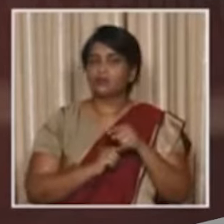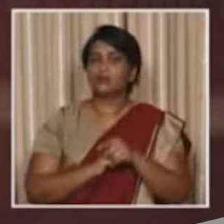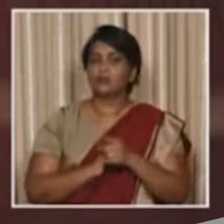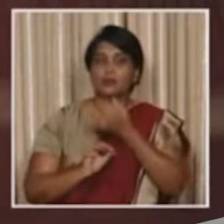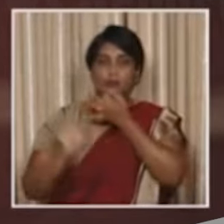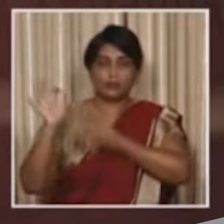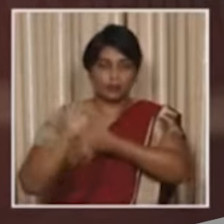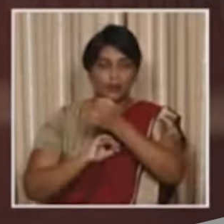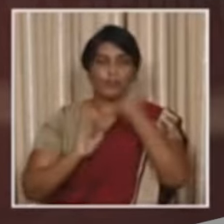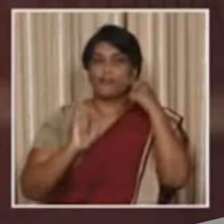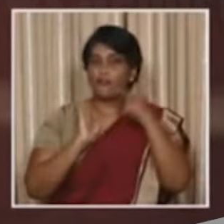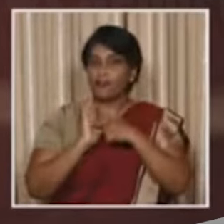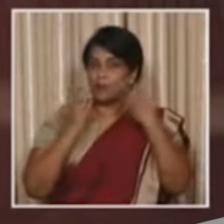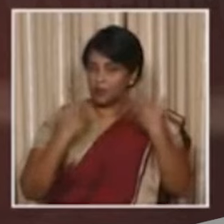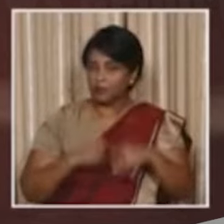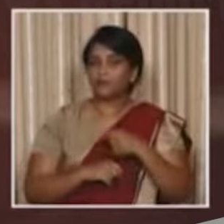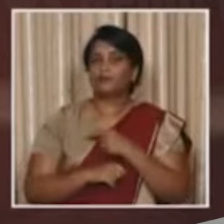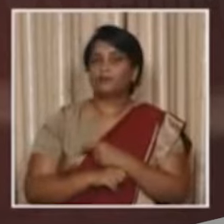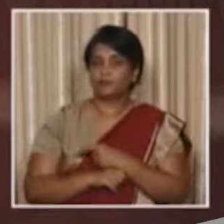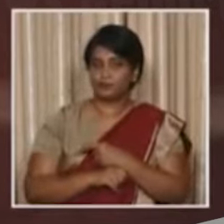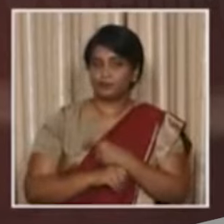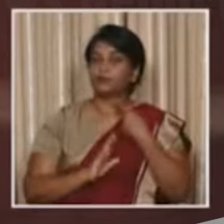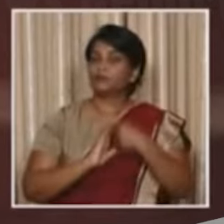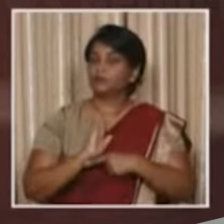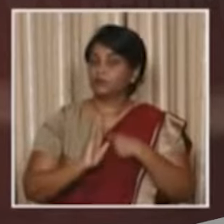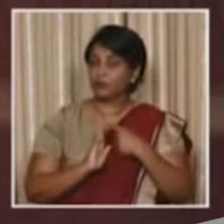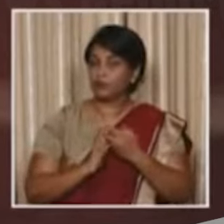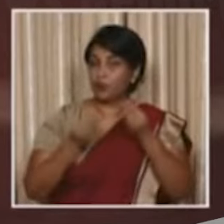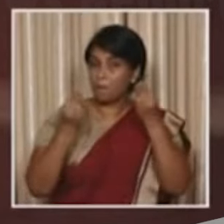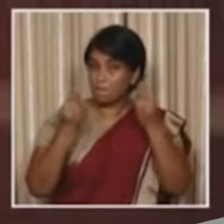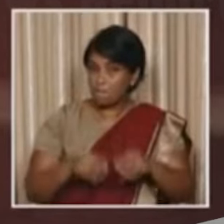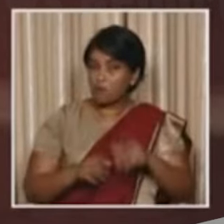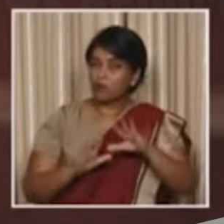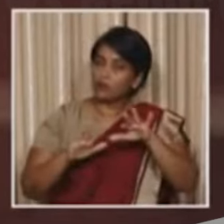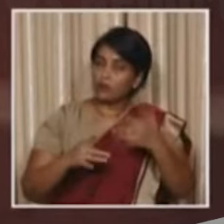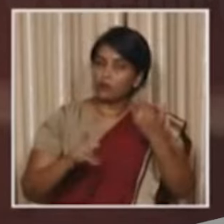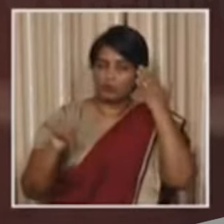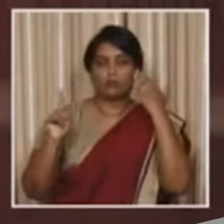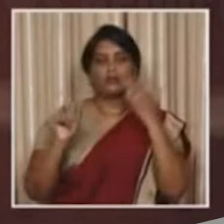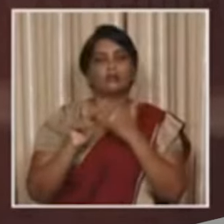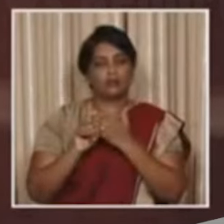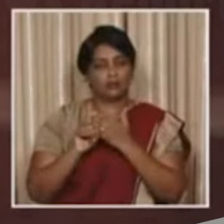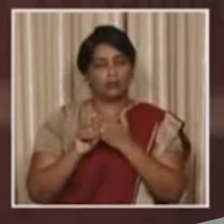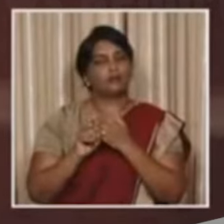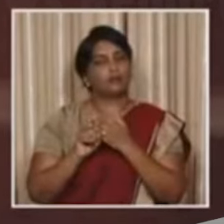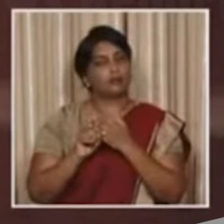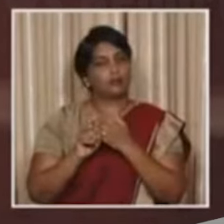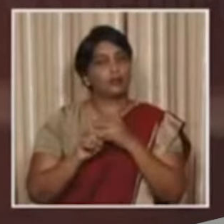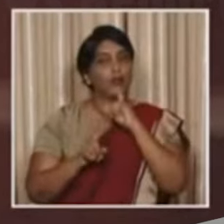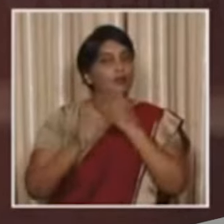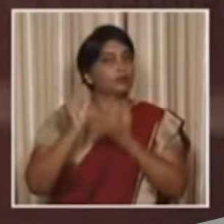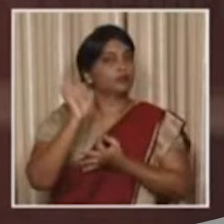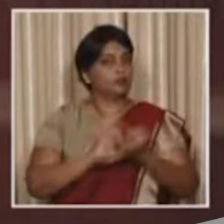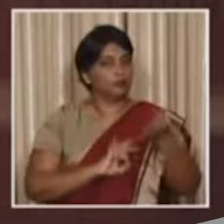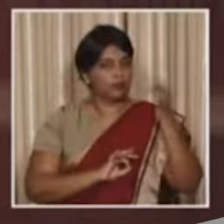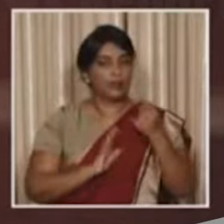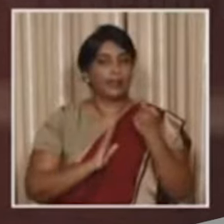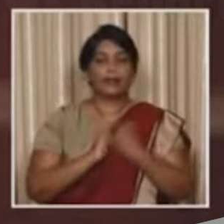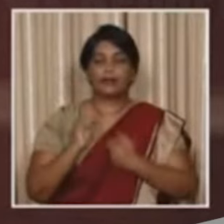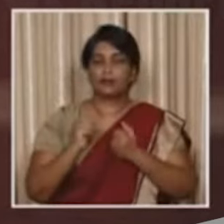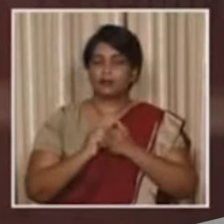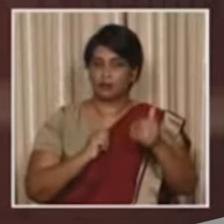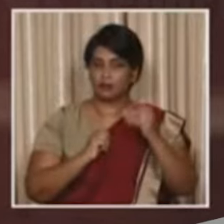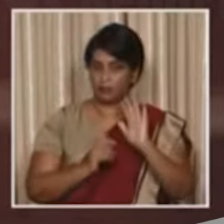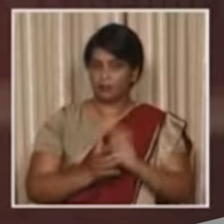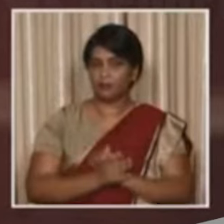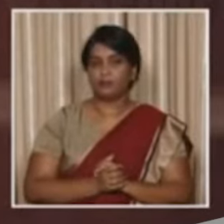පැමිණිලි කරලා විභාගයක් කරලා රටට අලාභ කරපු ඕන කෙනෙකුට එරෙහිව නඩු පවරලා නීතිය ක්‍රියාත්මක